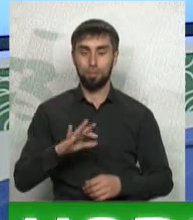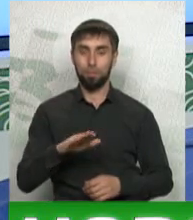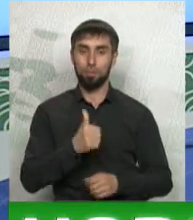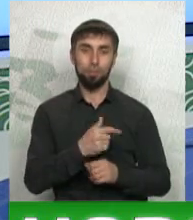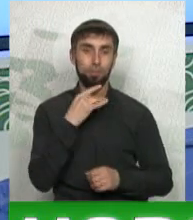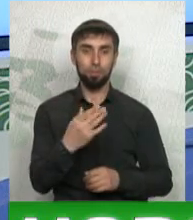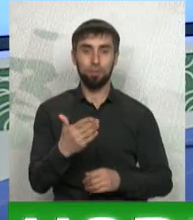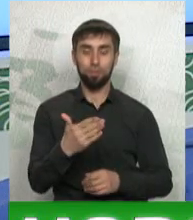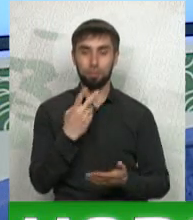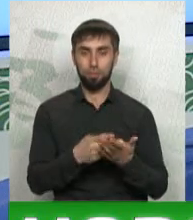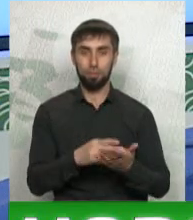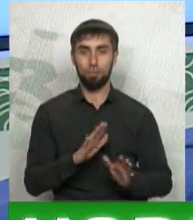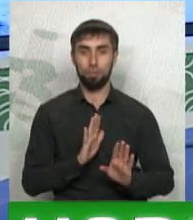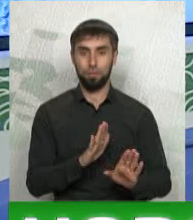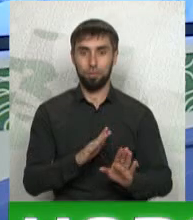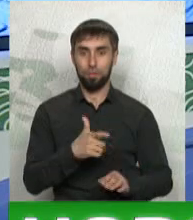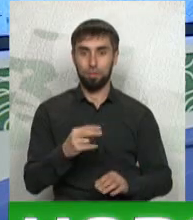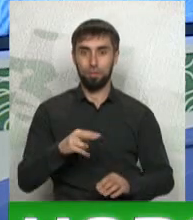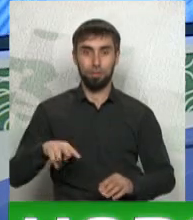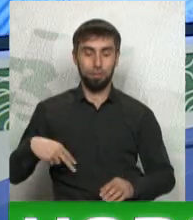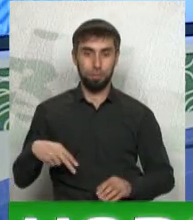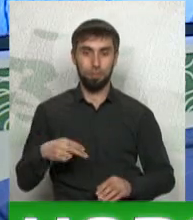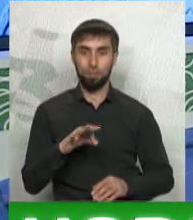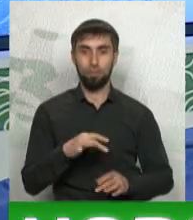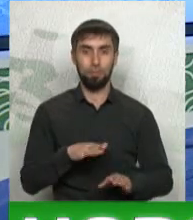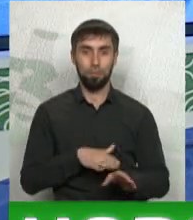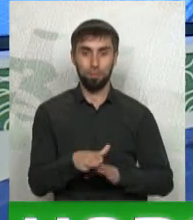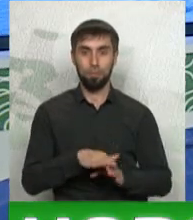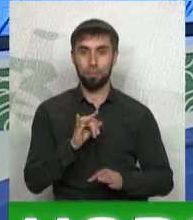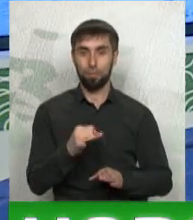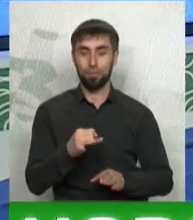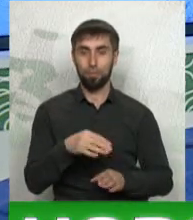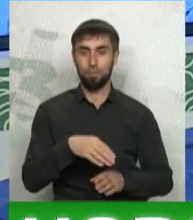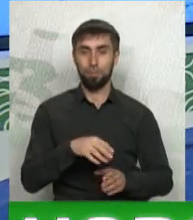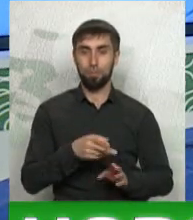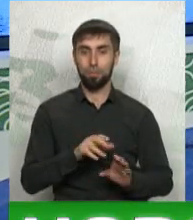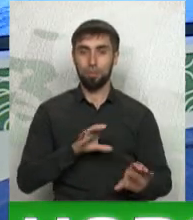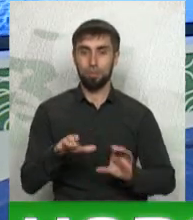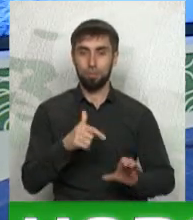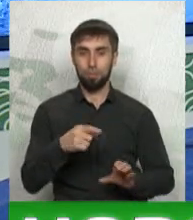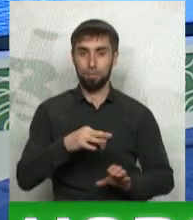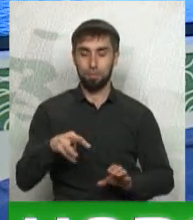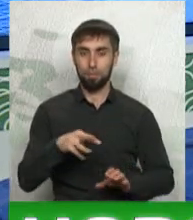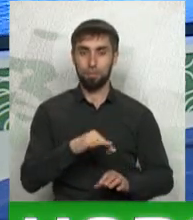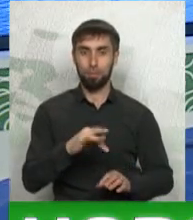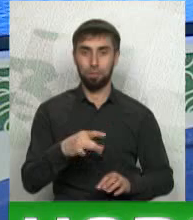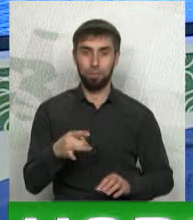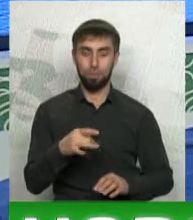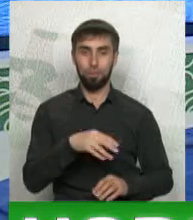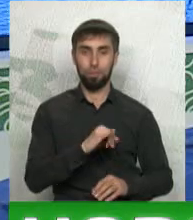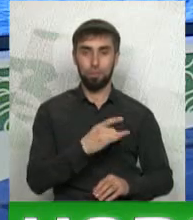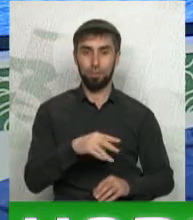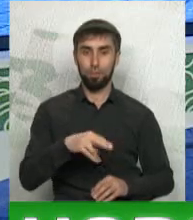ингушетии его представила заместитель гендиректора по реализации и транспортировки газа газпром межрегионгаз юрий